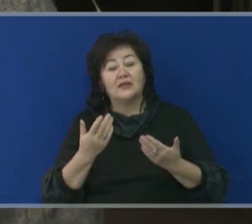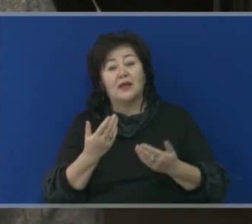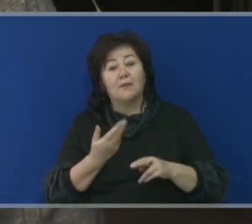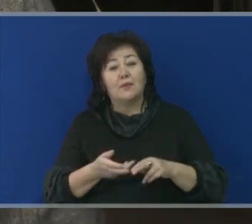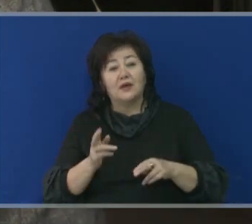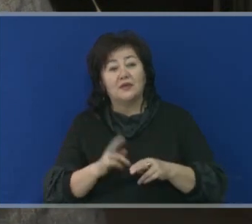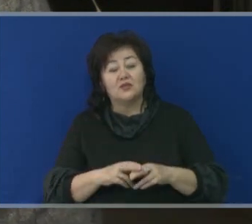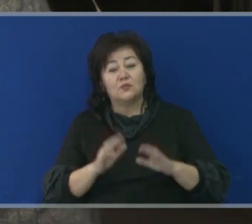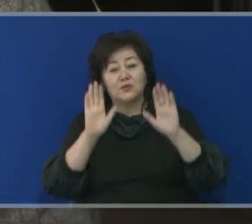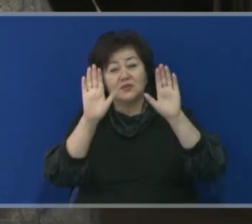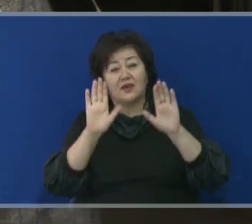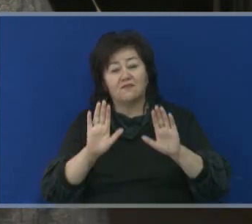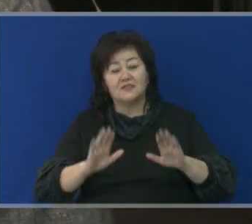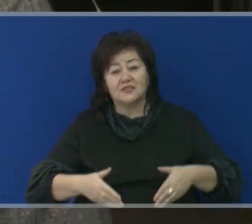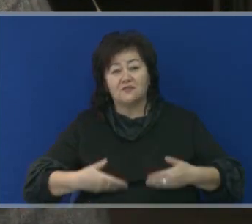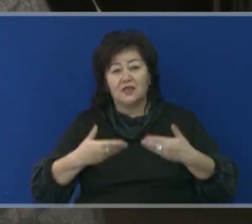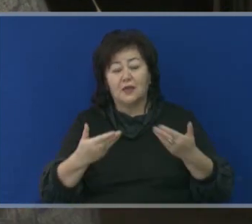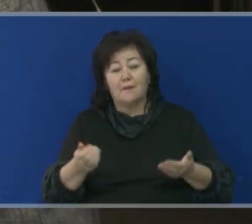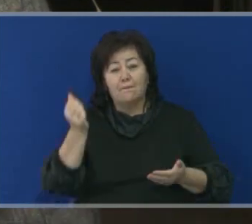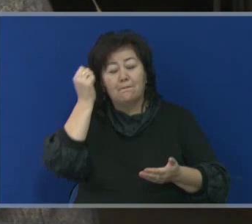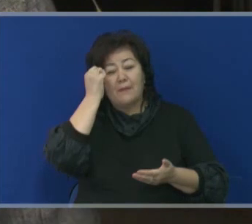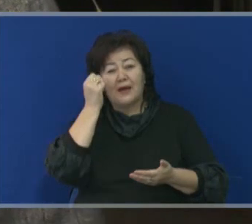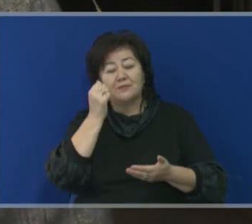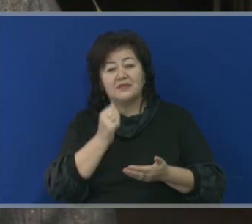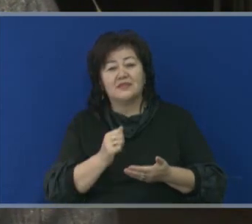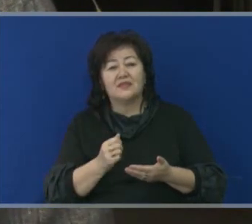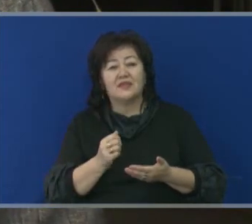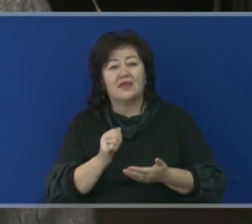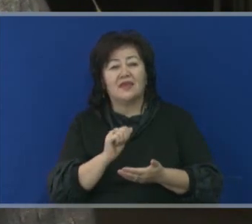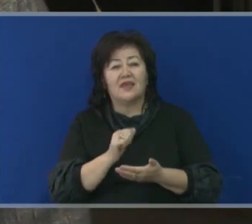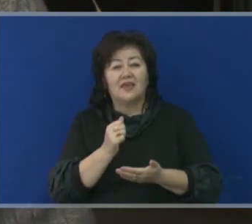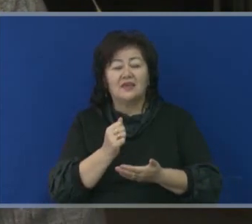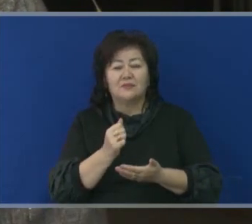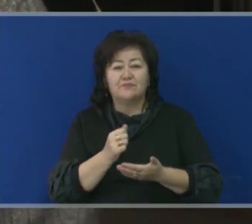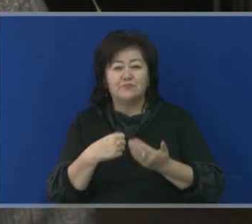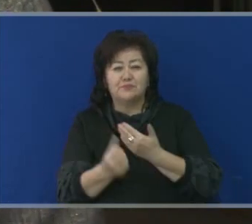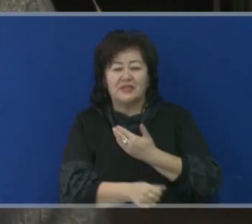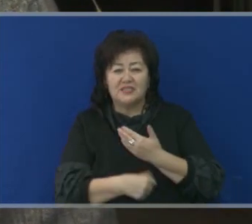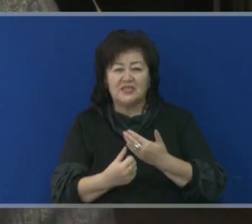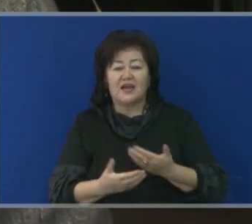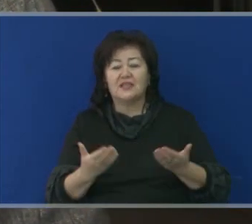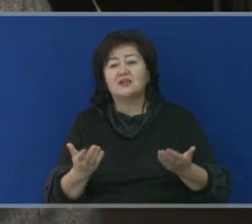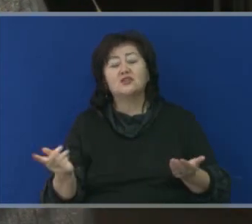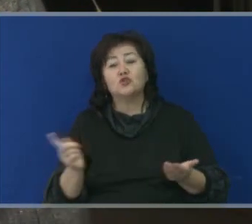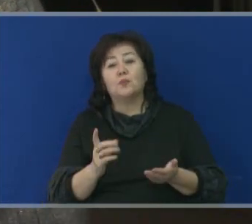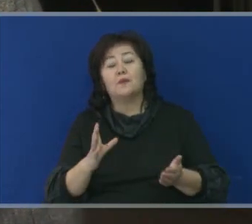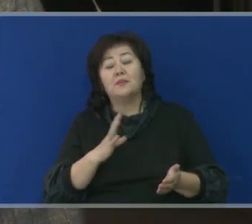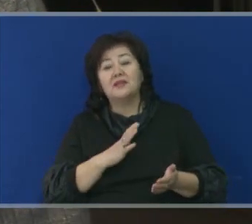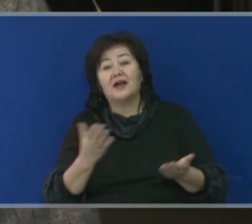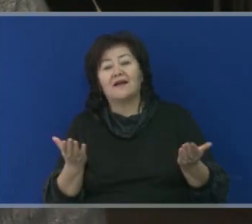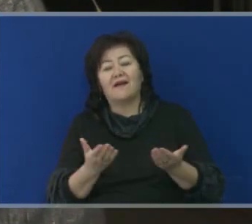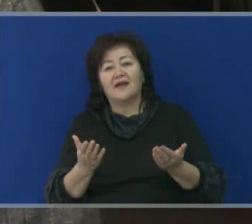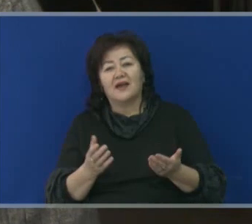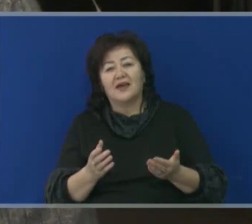на выставке мы представили памятные вещи, хранящиеся в фондах музея. Это делается не для того, чтобы была хоть какая-то выставка, а для того,